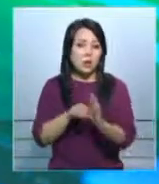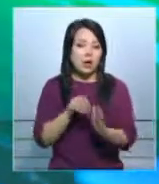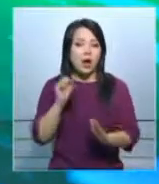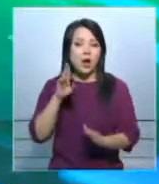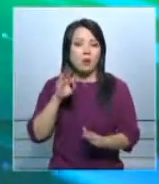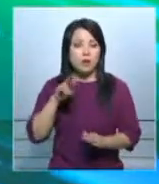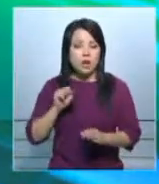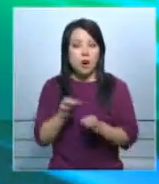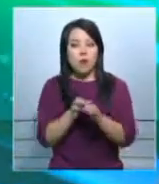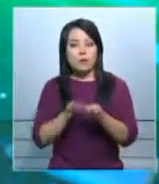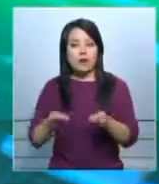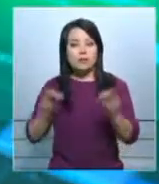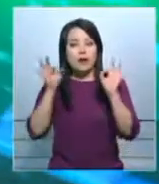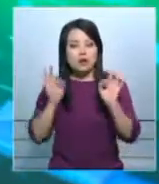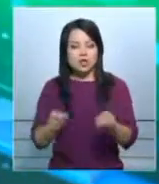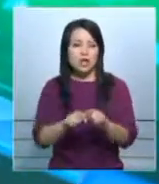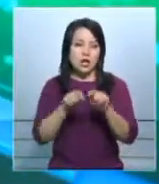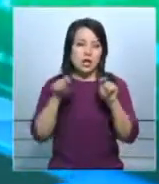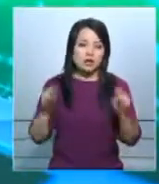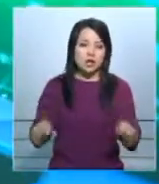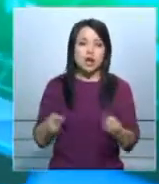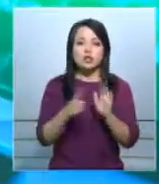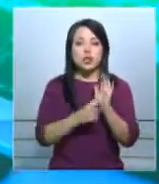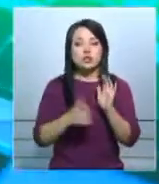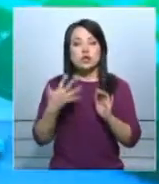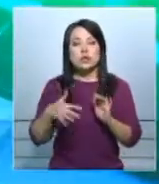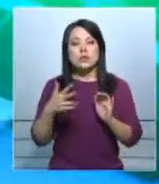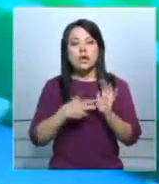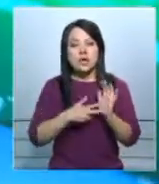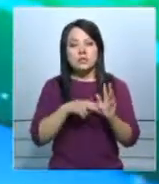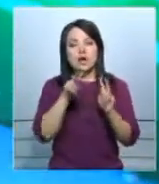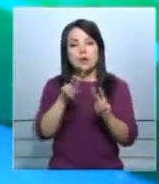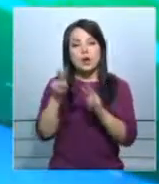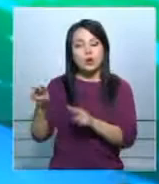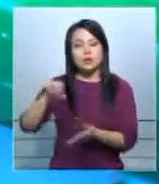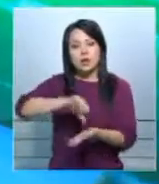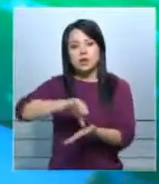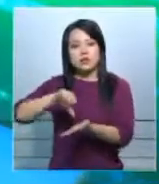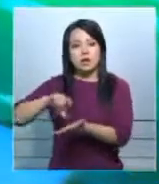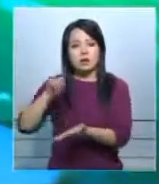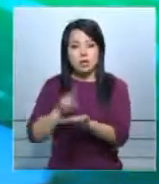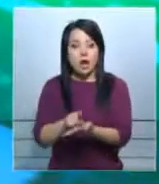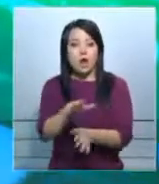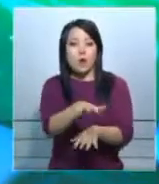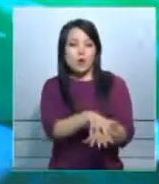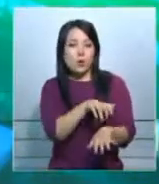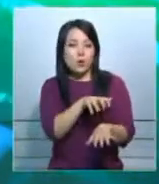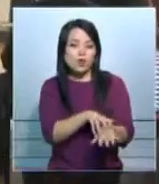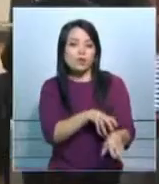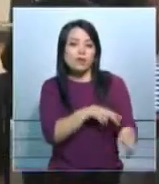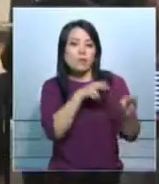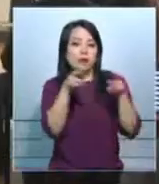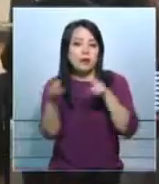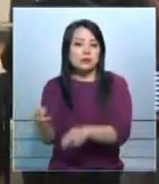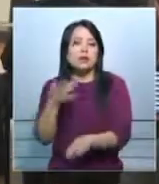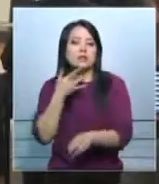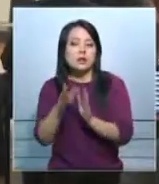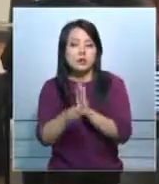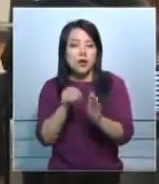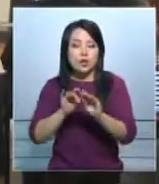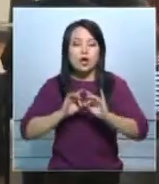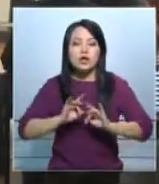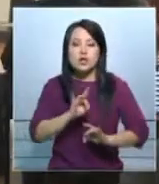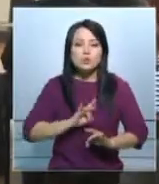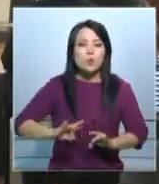әділ әрі ашық өтуін 758 байқаушы қадағалайтын болады. Көкшетауға барған сайлауды бақылау жөніндегі республикалық